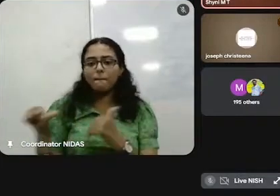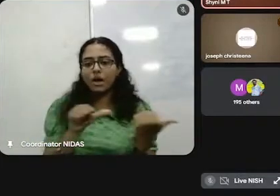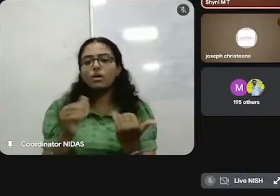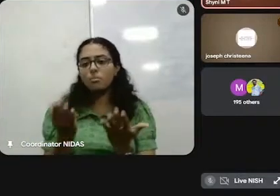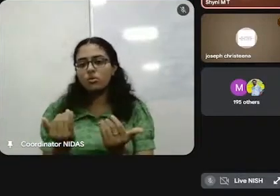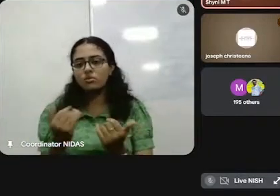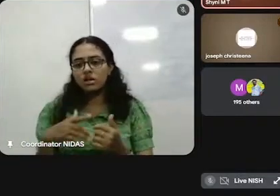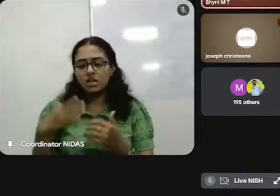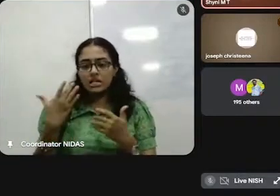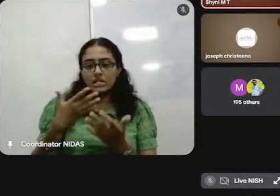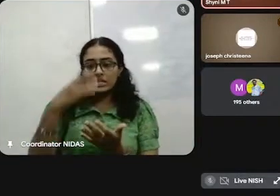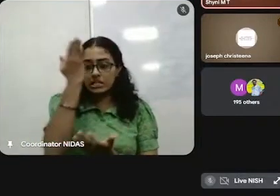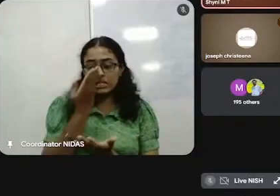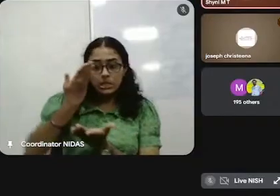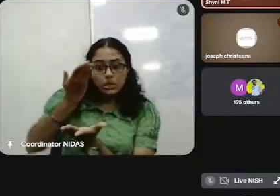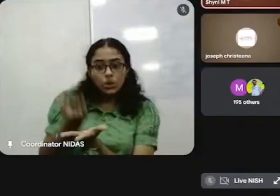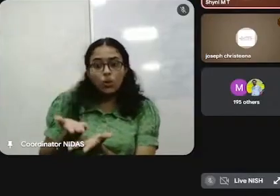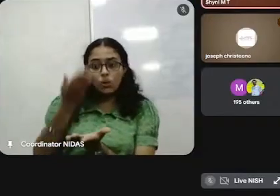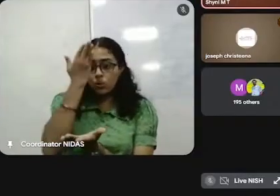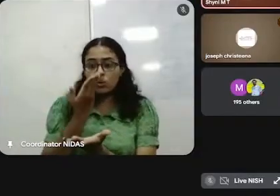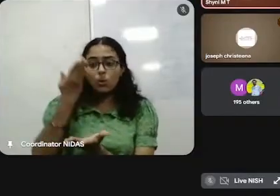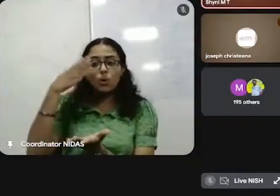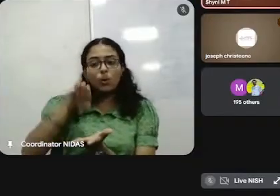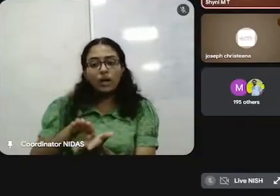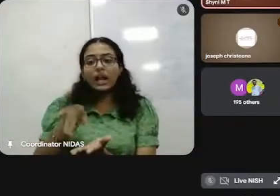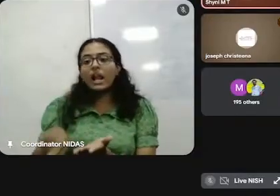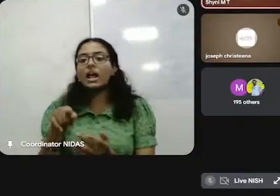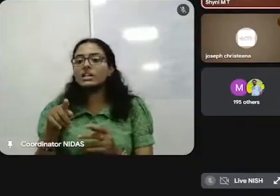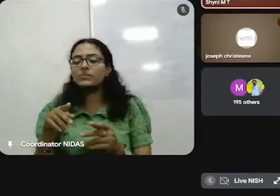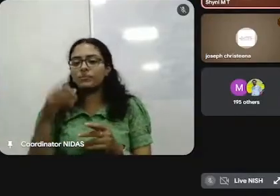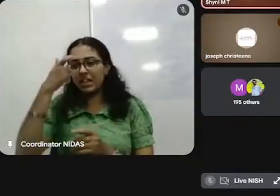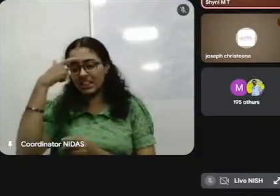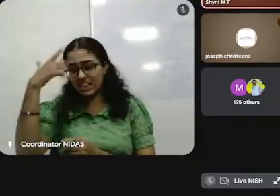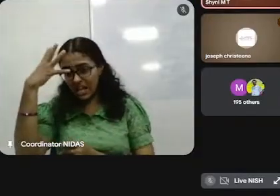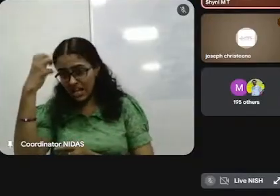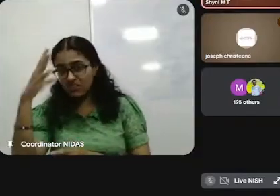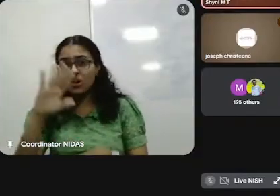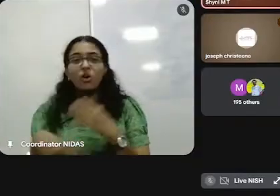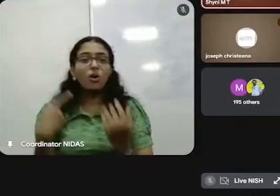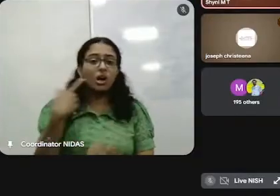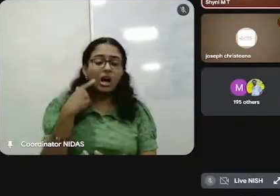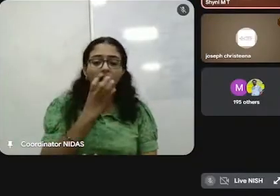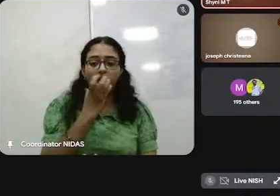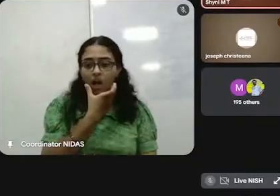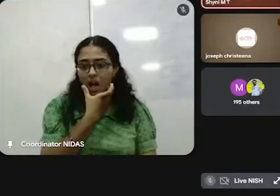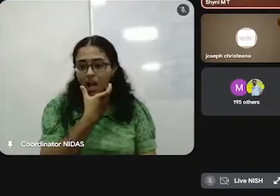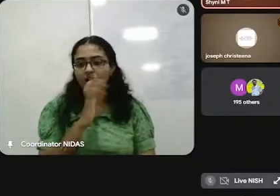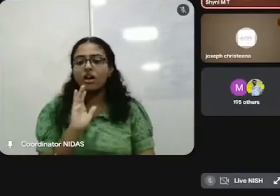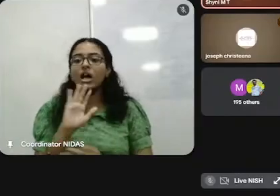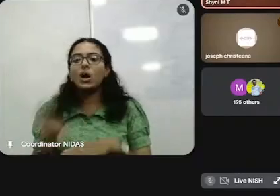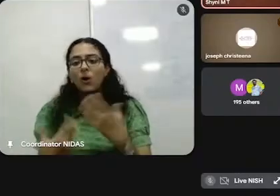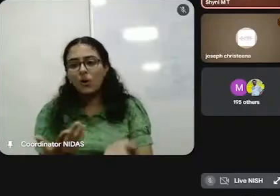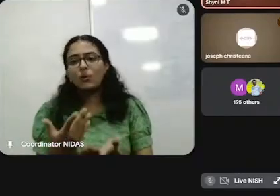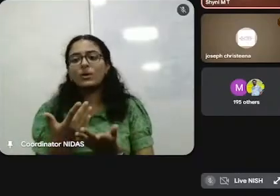ഇഫക്ട്സ് വളരെയധികം നമുക്ക് കുറയ്ക്കാൻ പറ്റും. അതുകൊണ്ട് ഇതുപോലുള്ള തലവേദനയാണെങ്കിലും അതുപോലെ വായ് കോടി പോവുക, ചുണ്ട് വശത്തേക്ക്